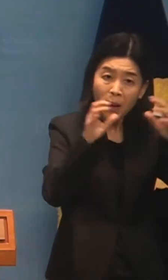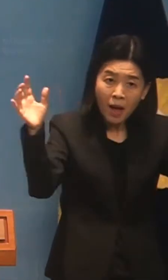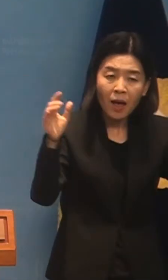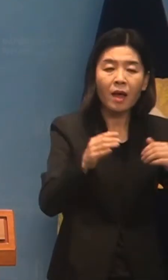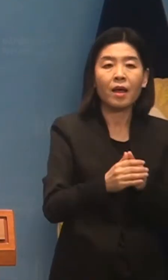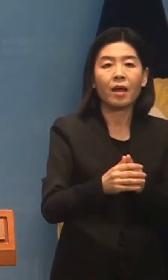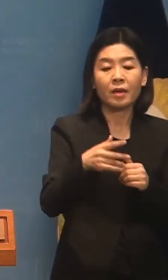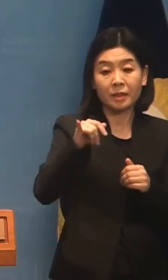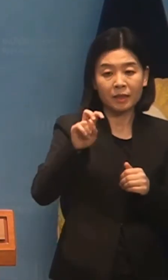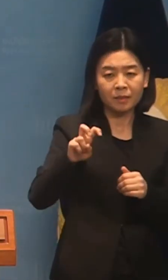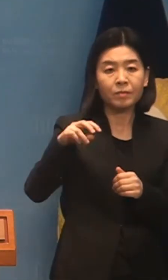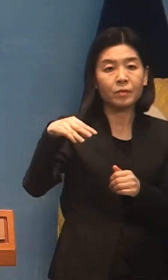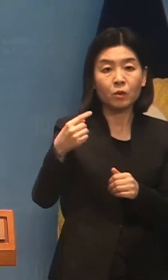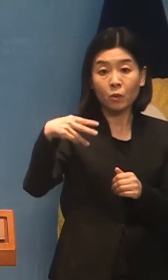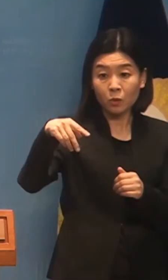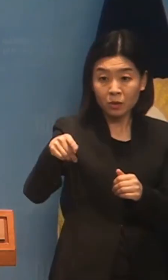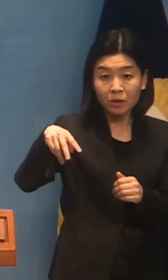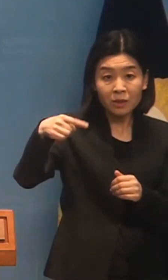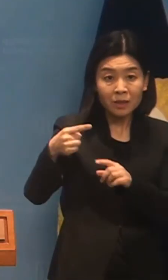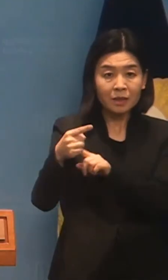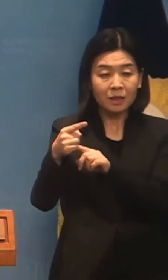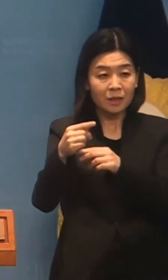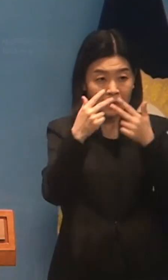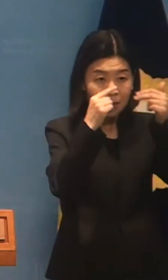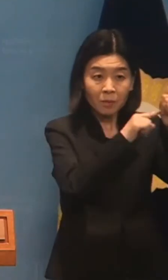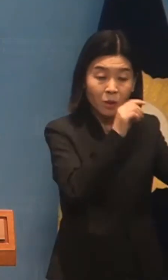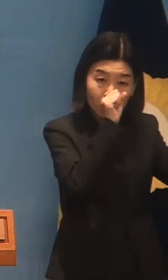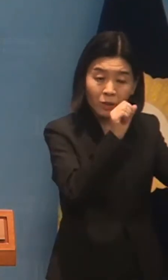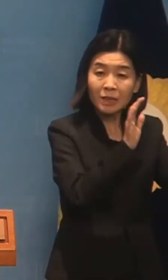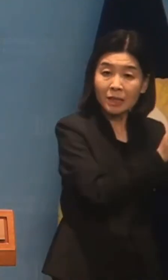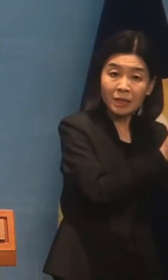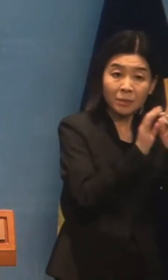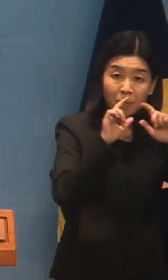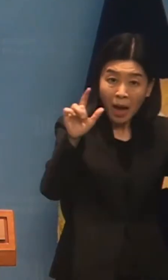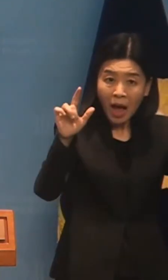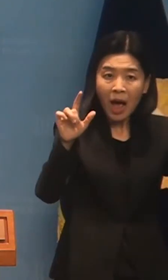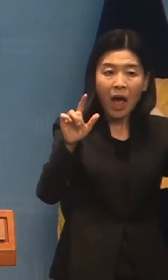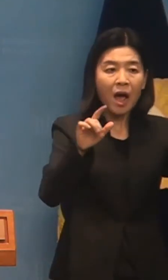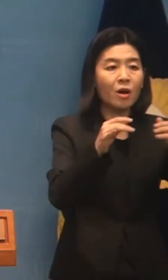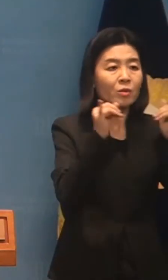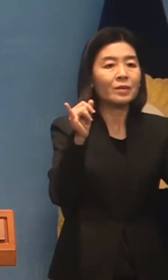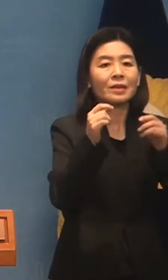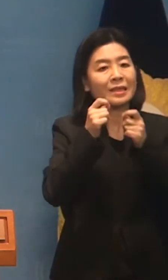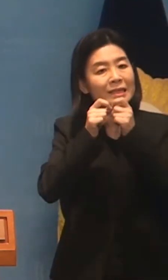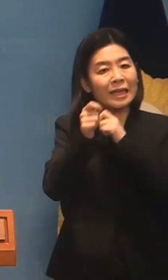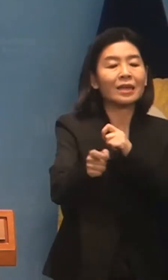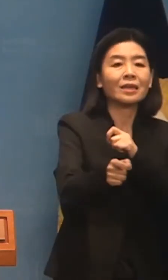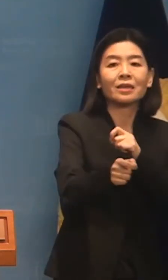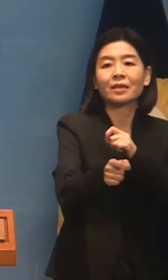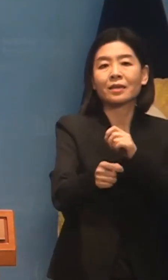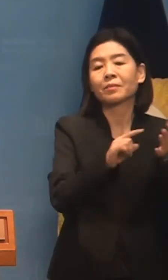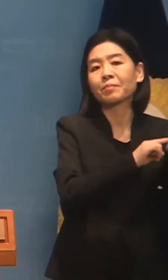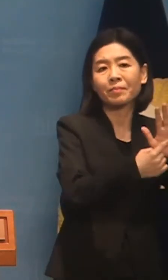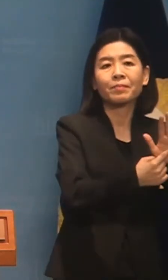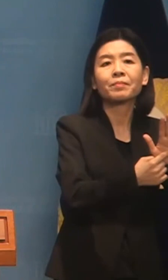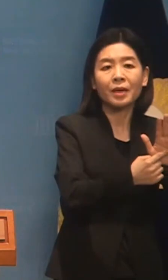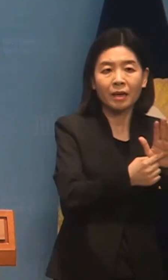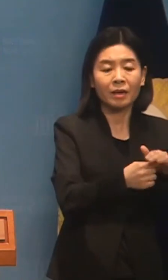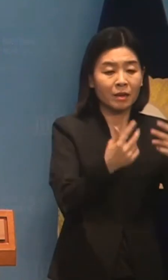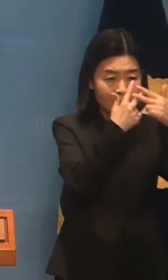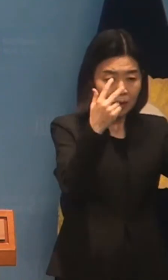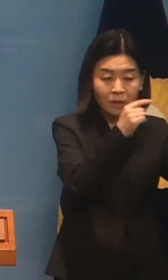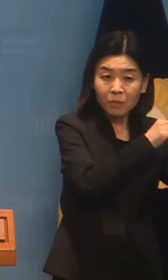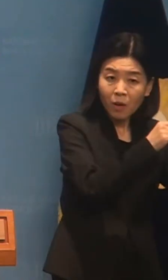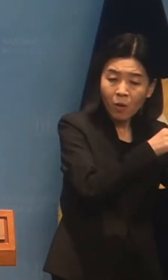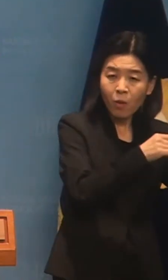지지는 대국민 사기극이었다는 것이 만천하에 드러났습니다. 이재명